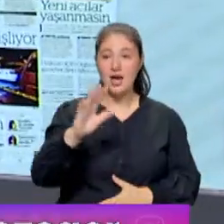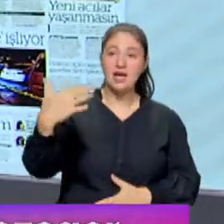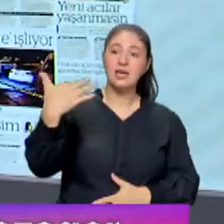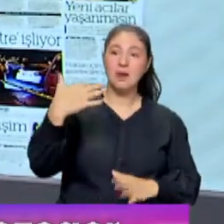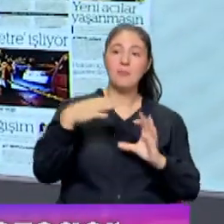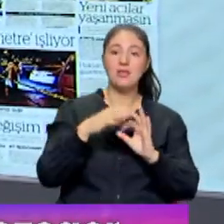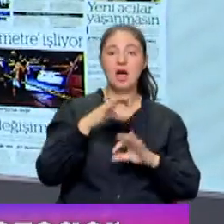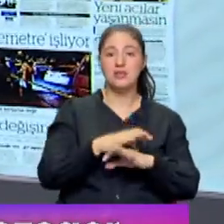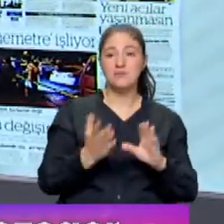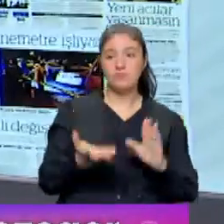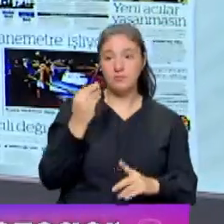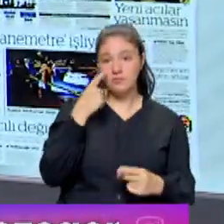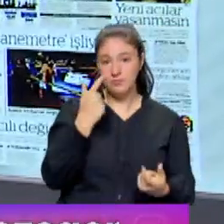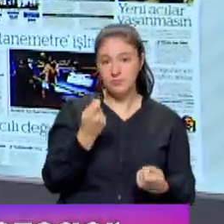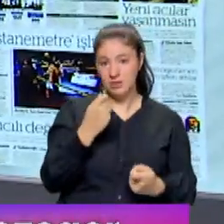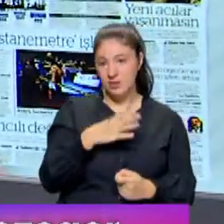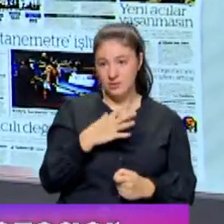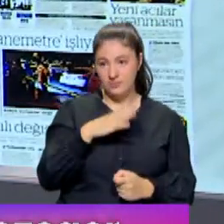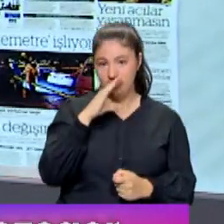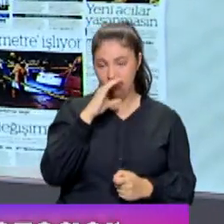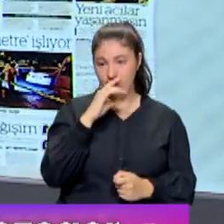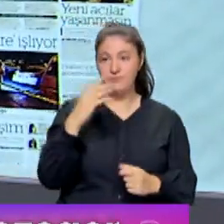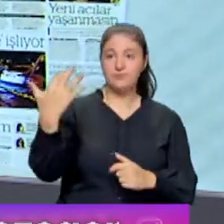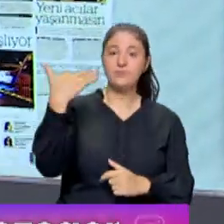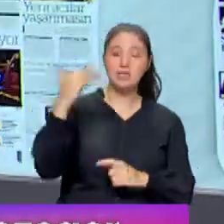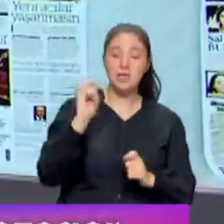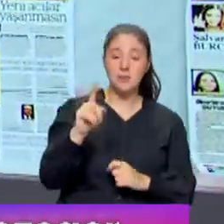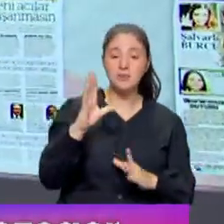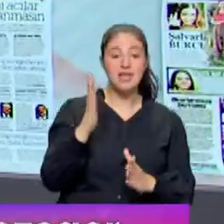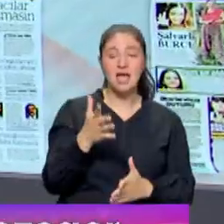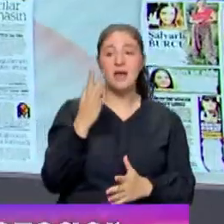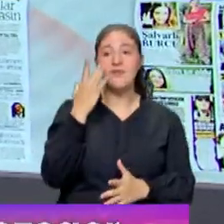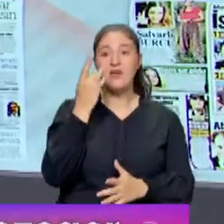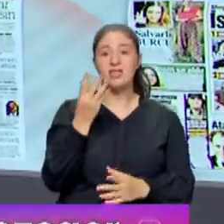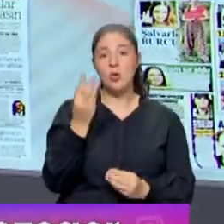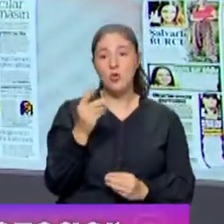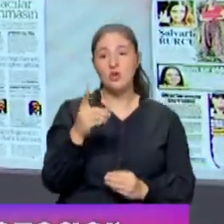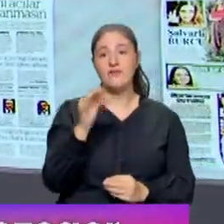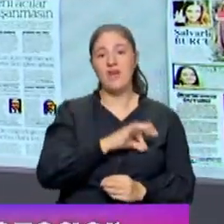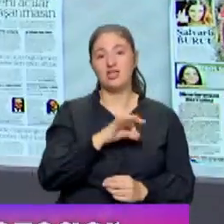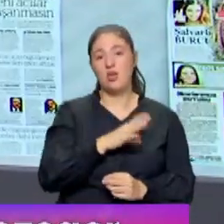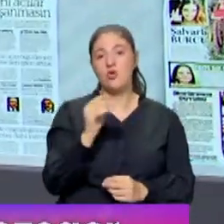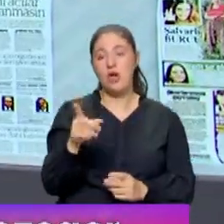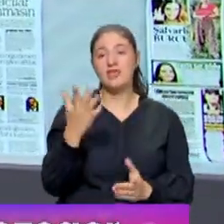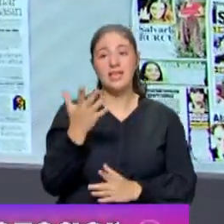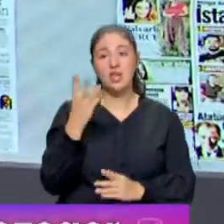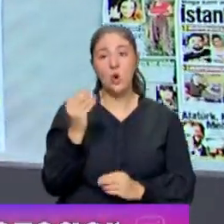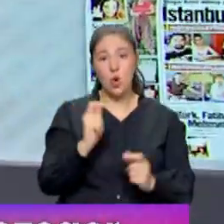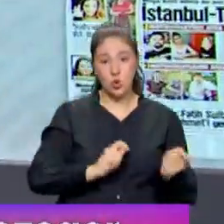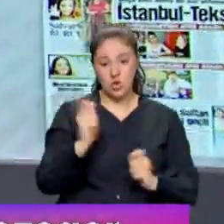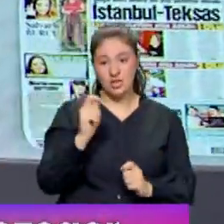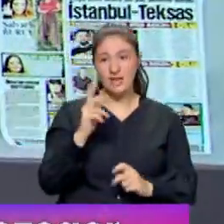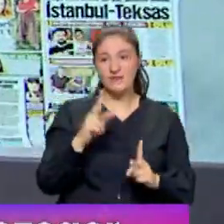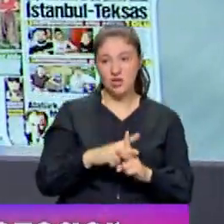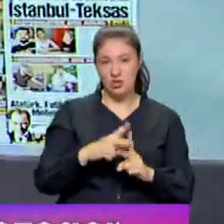bağlı hastalıklar da artıyor. Dikkatinizi çekmek isterim. Klima kullanımı ne kadar bilinçli olursa o kadar faydalı oluyor. Ne kadar çok